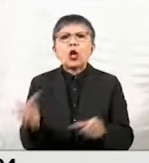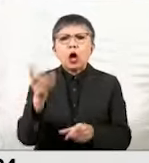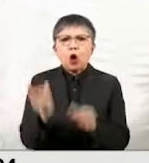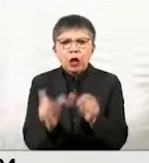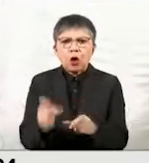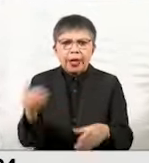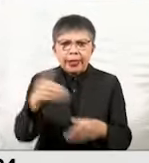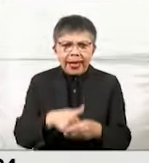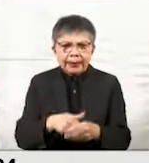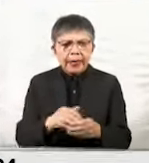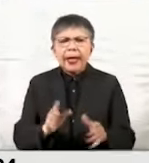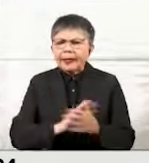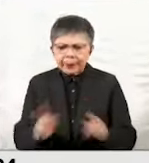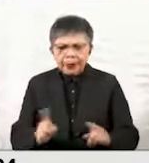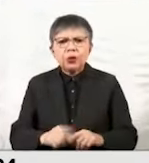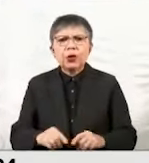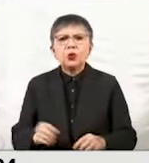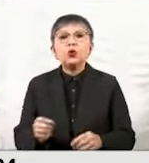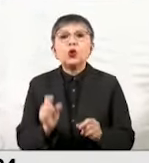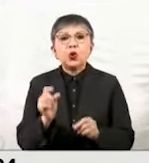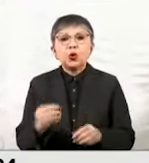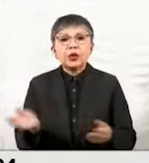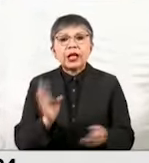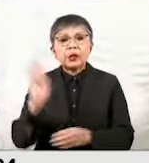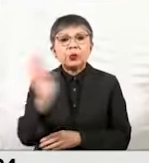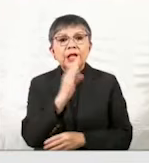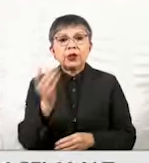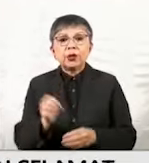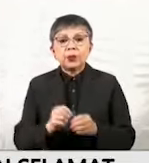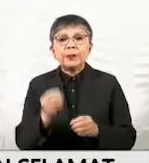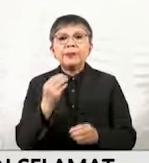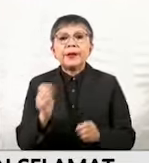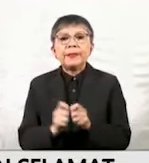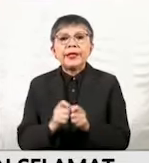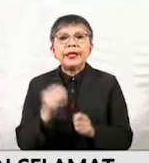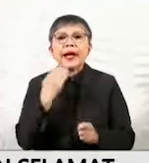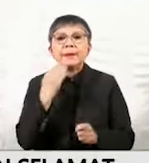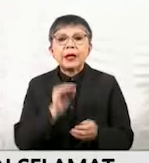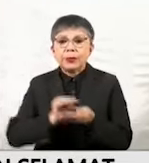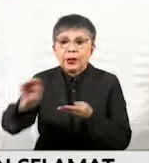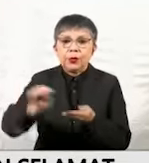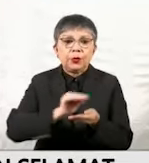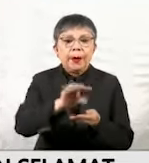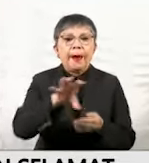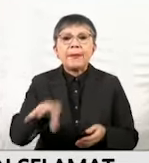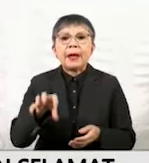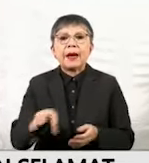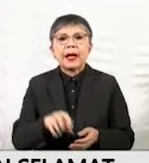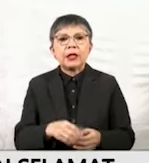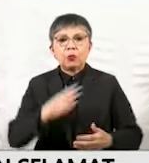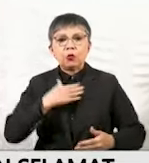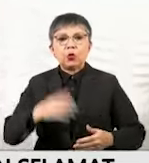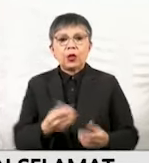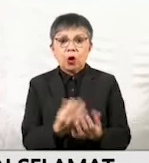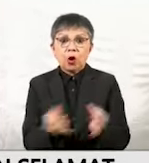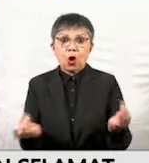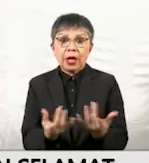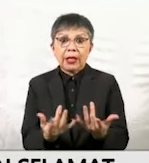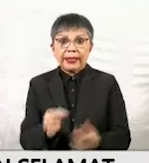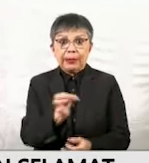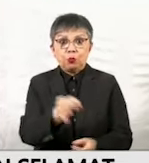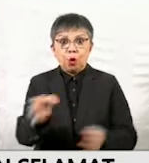tetapi diperlukan juga untuk mempermudah pengiriman logistik untuk kebutuhan mereka di sana